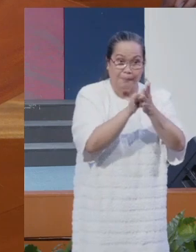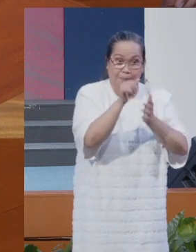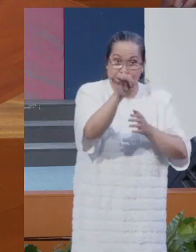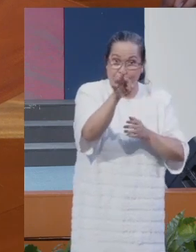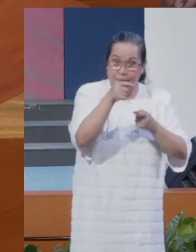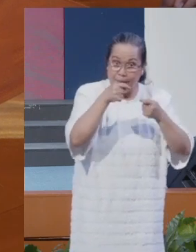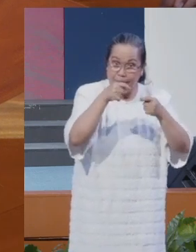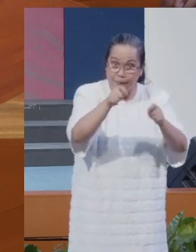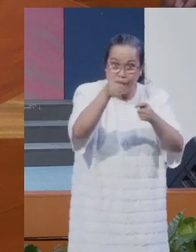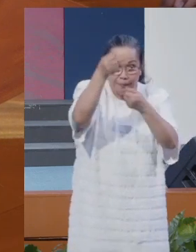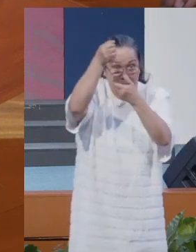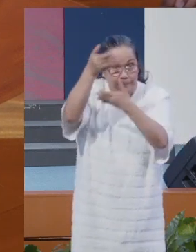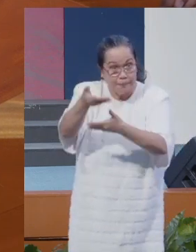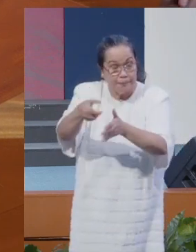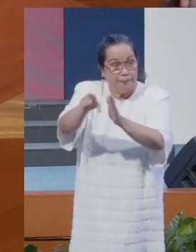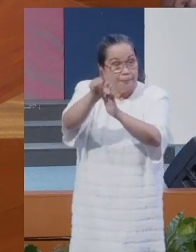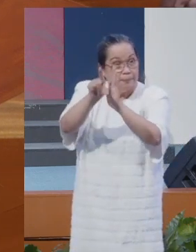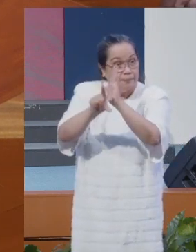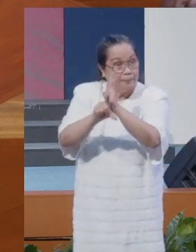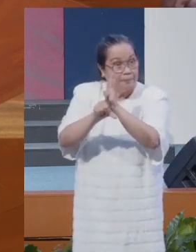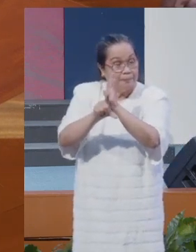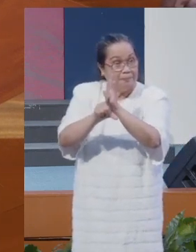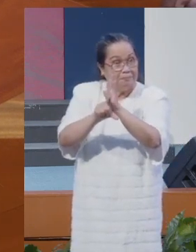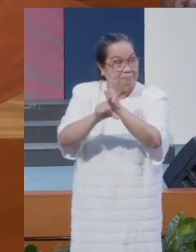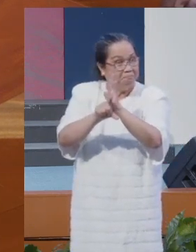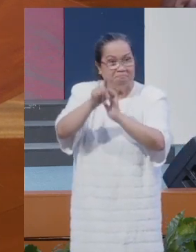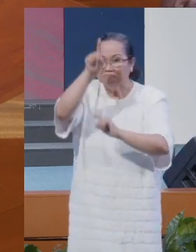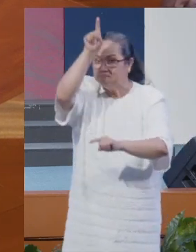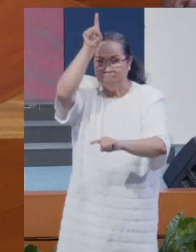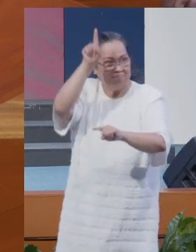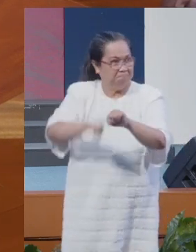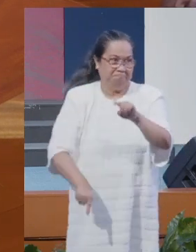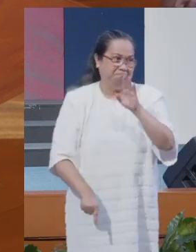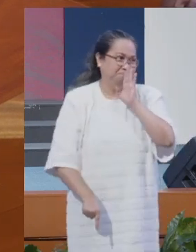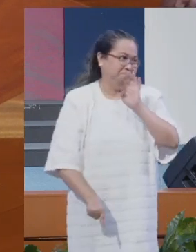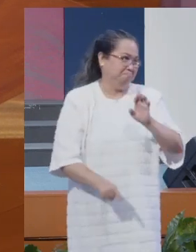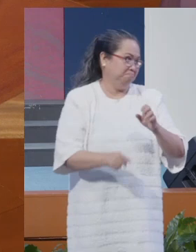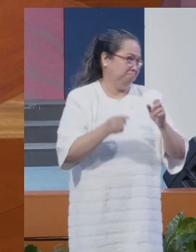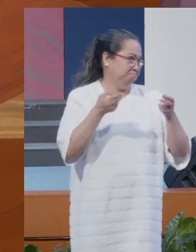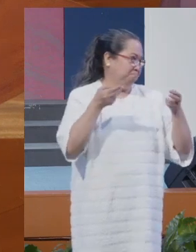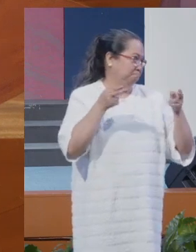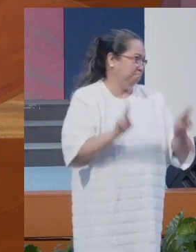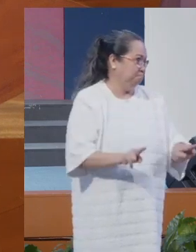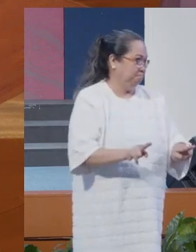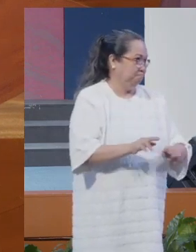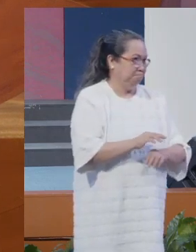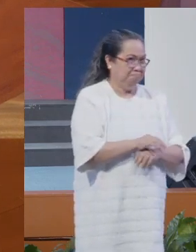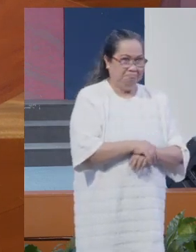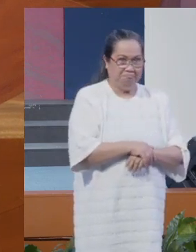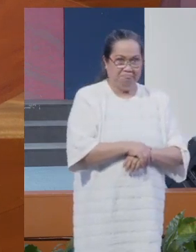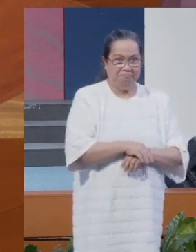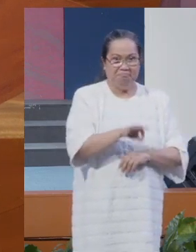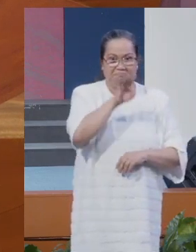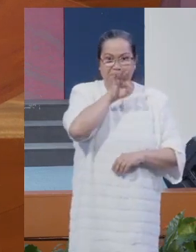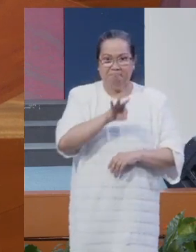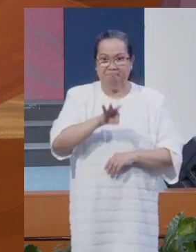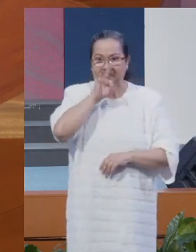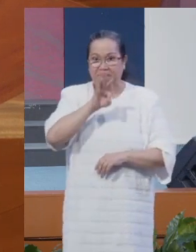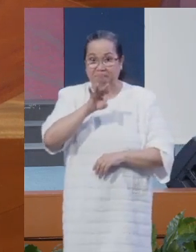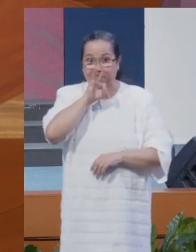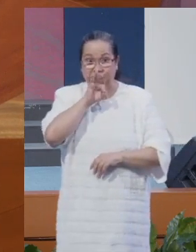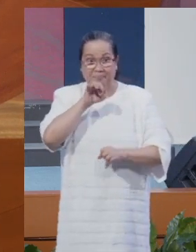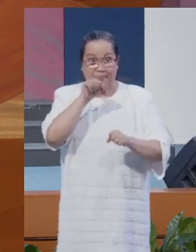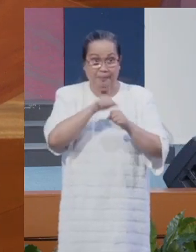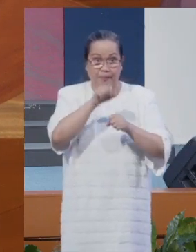susubukin yung sundin ang lahat ng ito, hindi nyo kaya. Kaya manampalataya na lang kayo sa